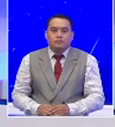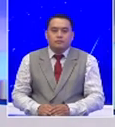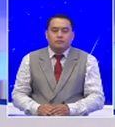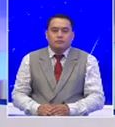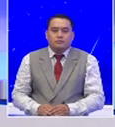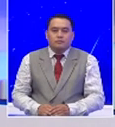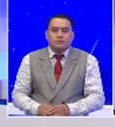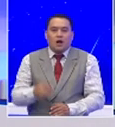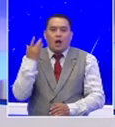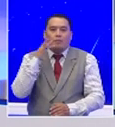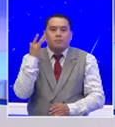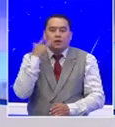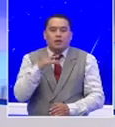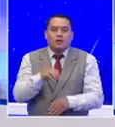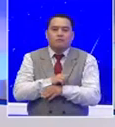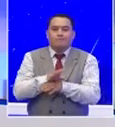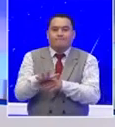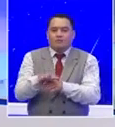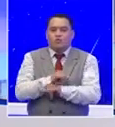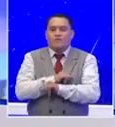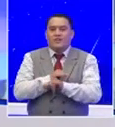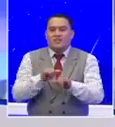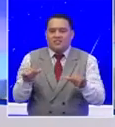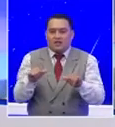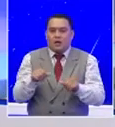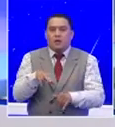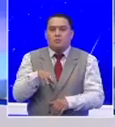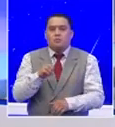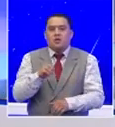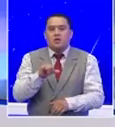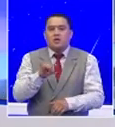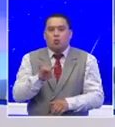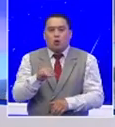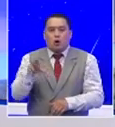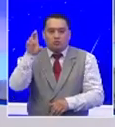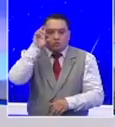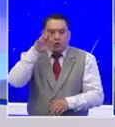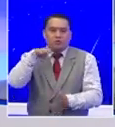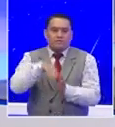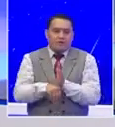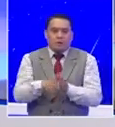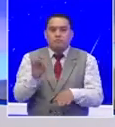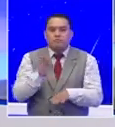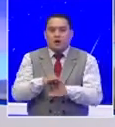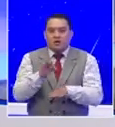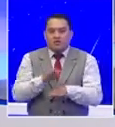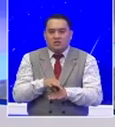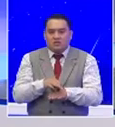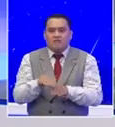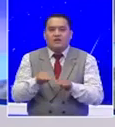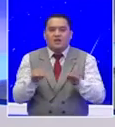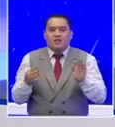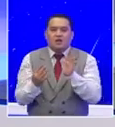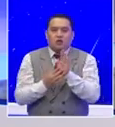Эпидемия коронавируса в Латинской Америке не стихает. Так, Перу вошла в десятку стран с самым большим числом больных COVID-19.